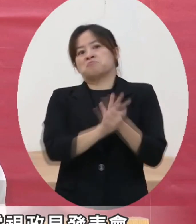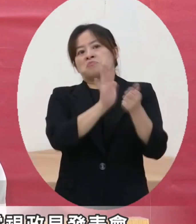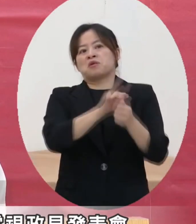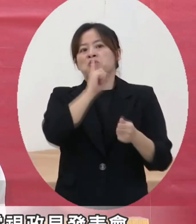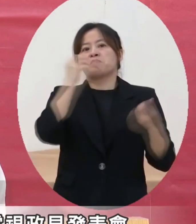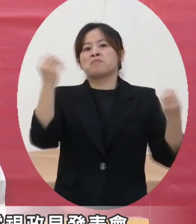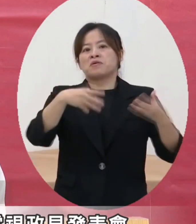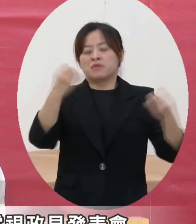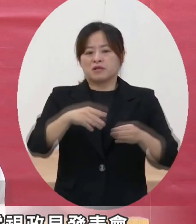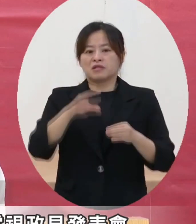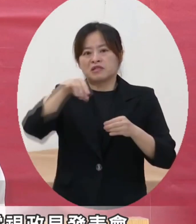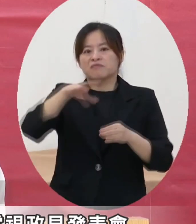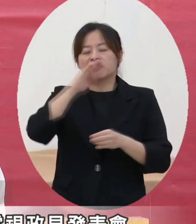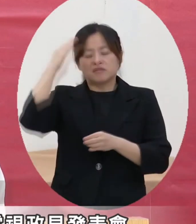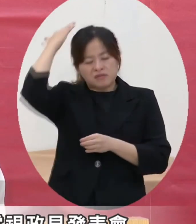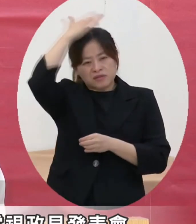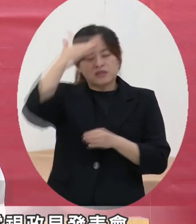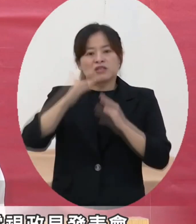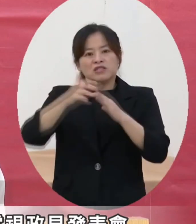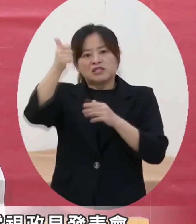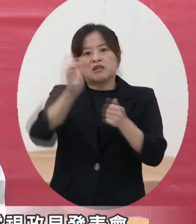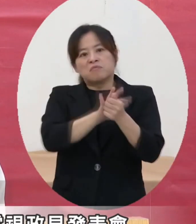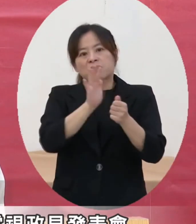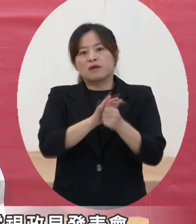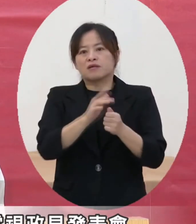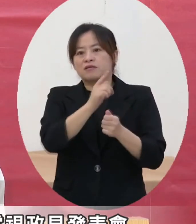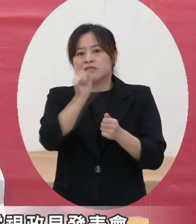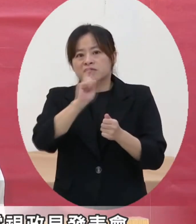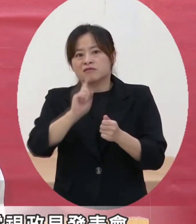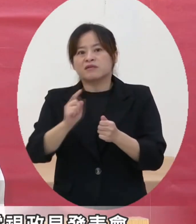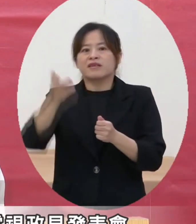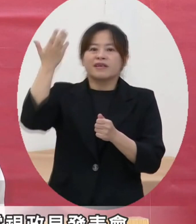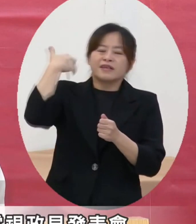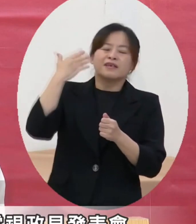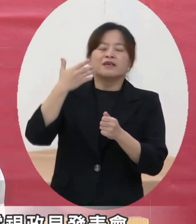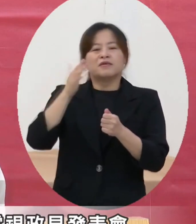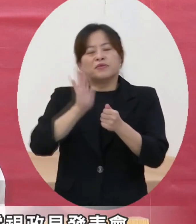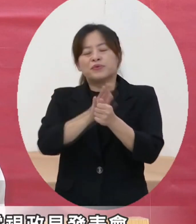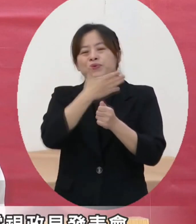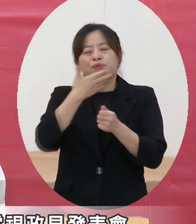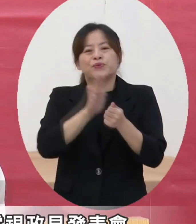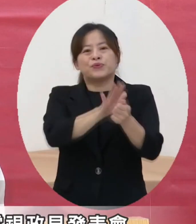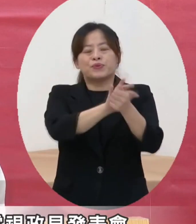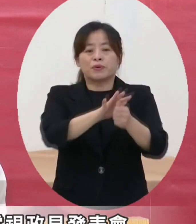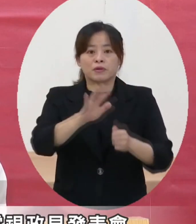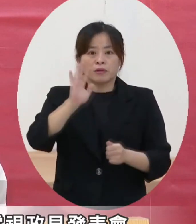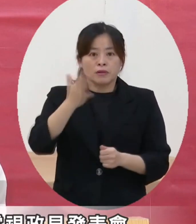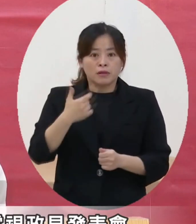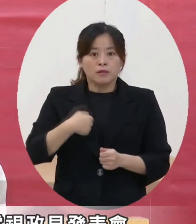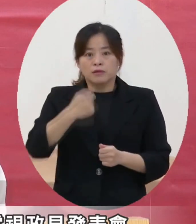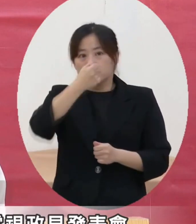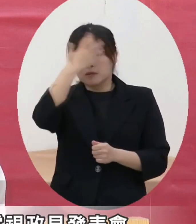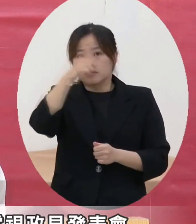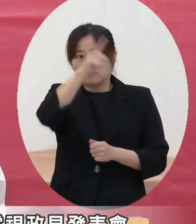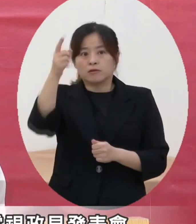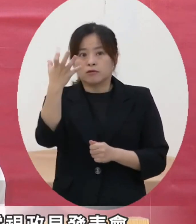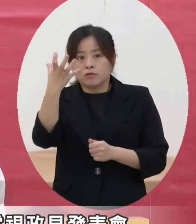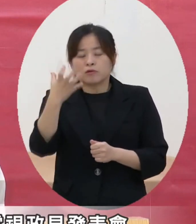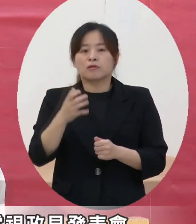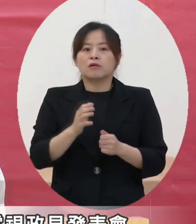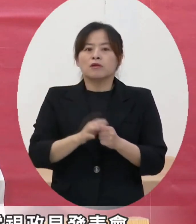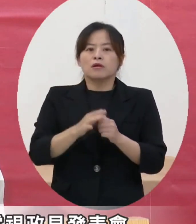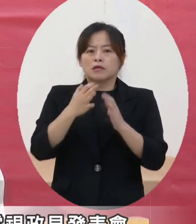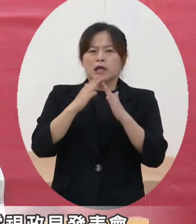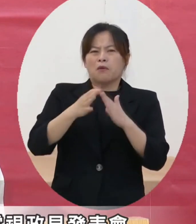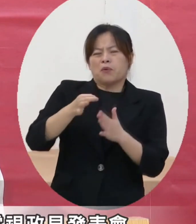包票，地方有文灿市长帮他开了非常多这个前进的一个福利措施，但是年轻人的痛，包括高